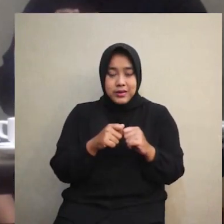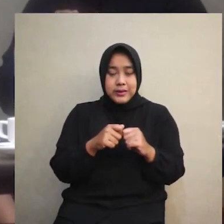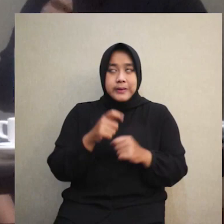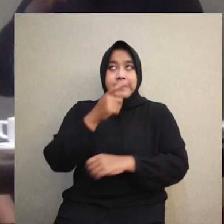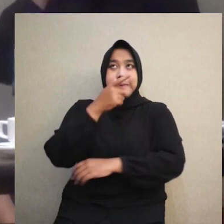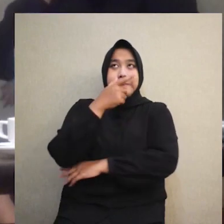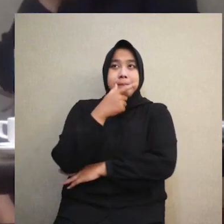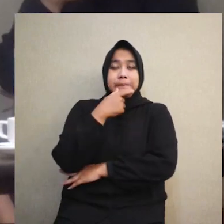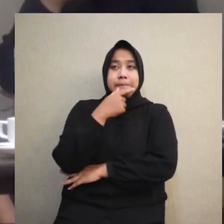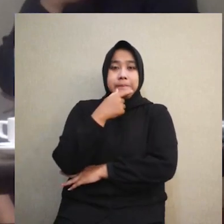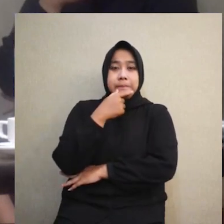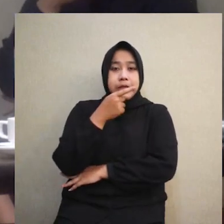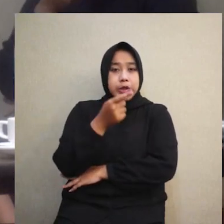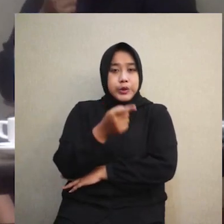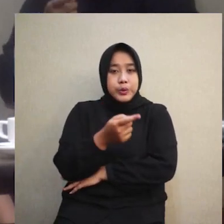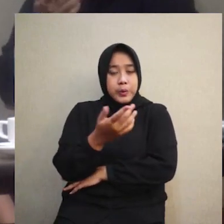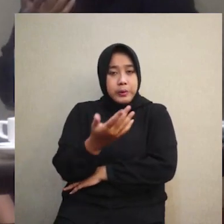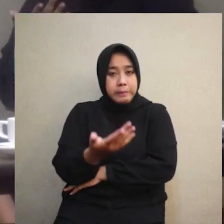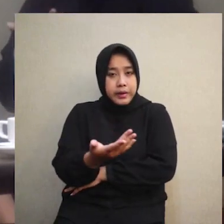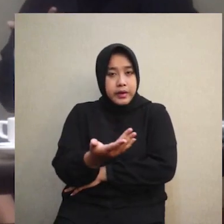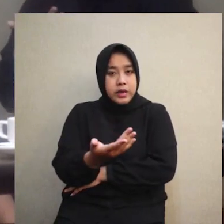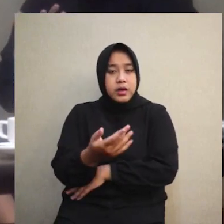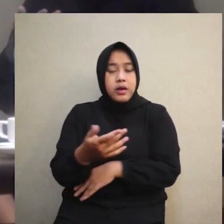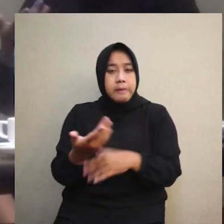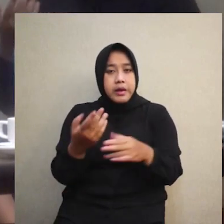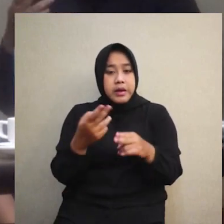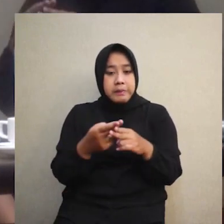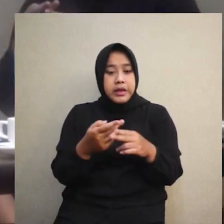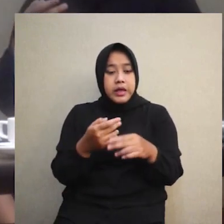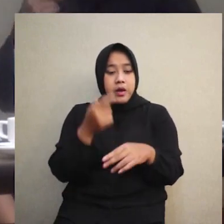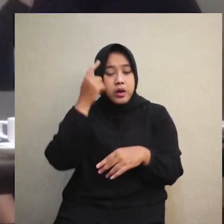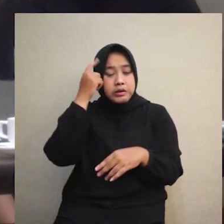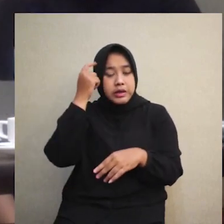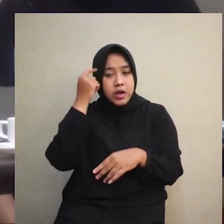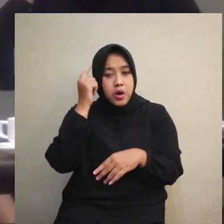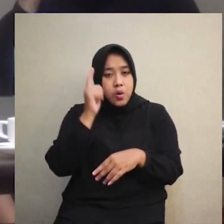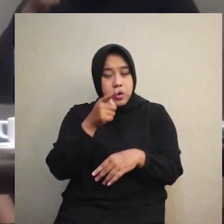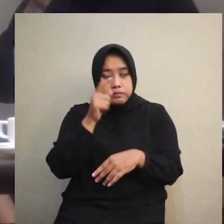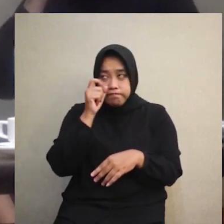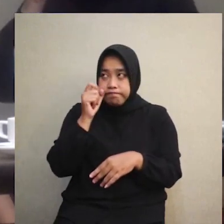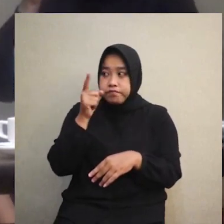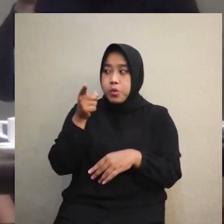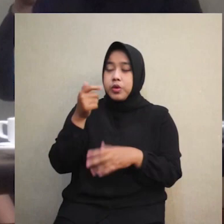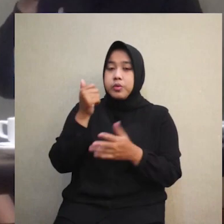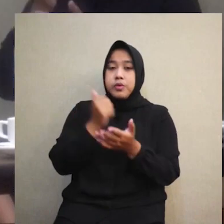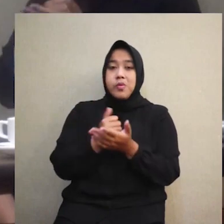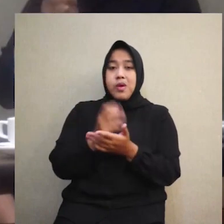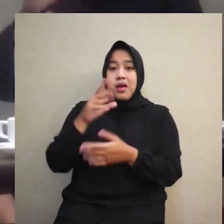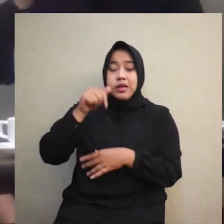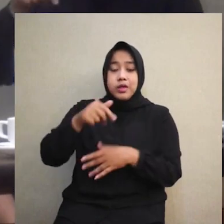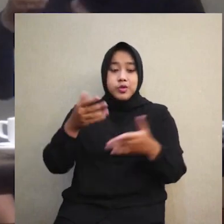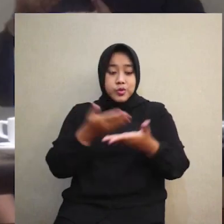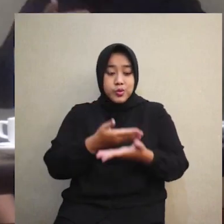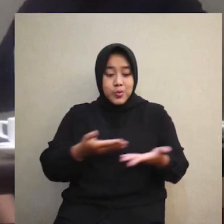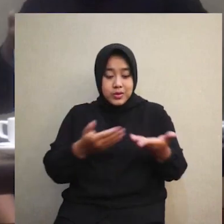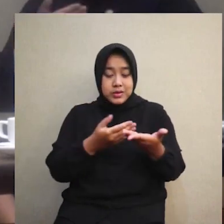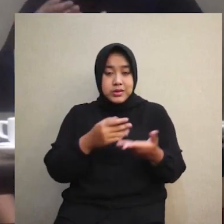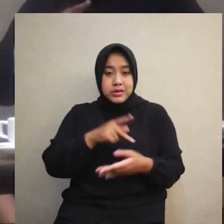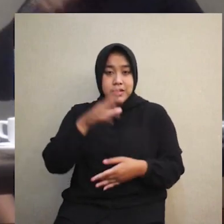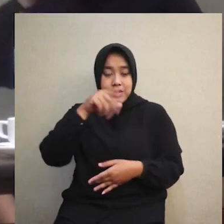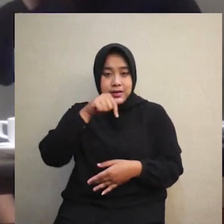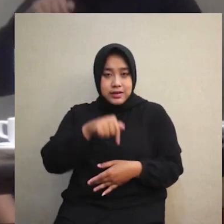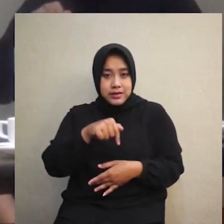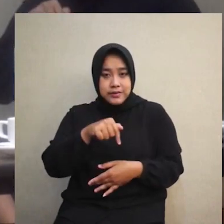itu apa namanya sesuatu yang harus kita sadari bahwa itulah hari ini situasi kita gitu